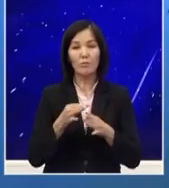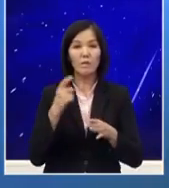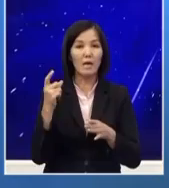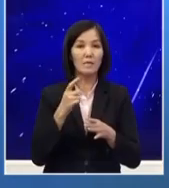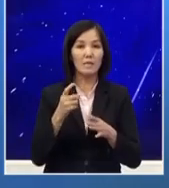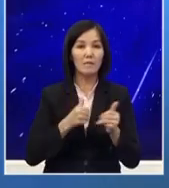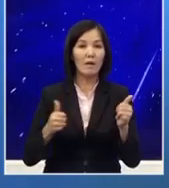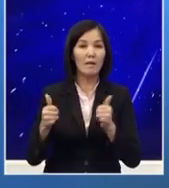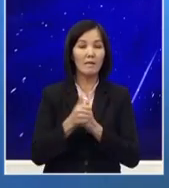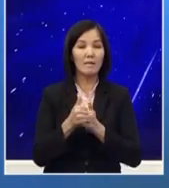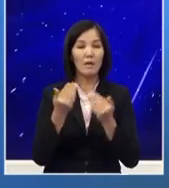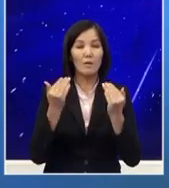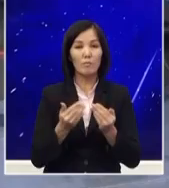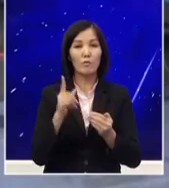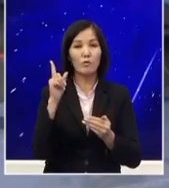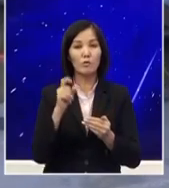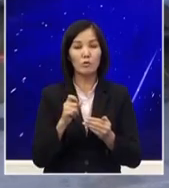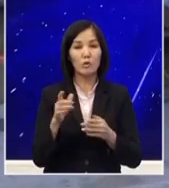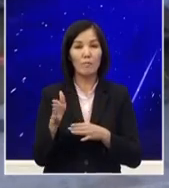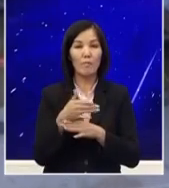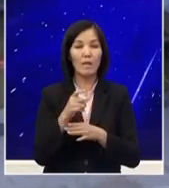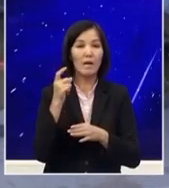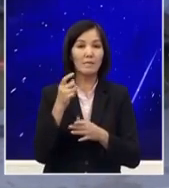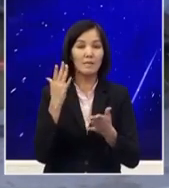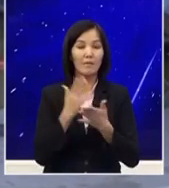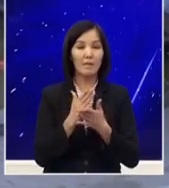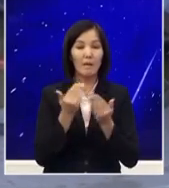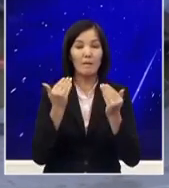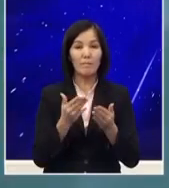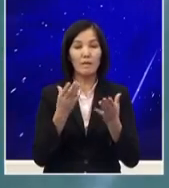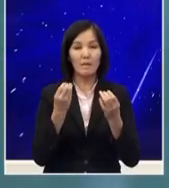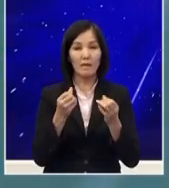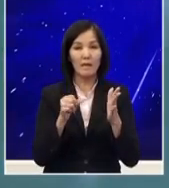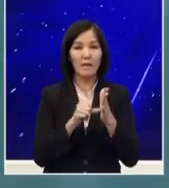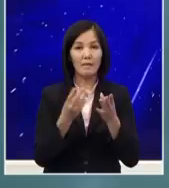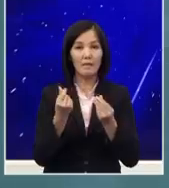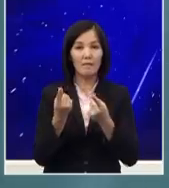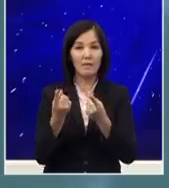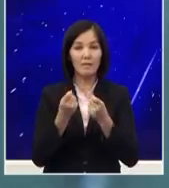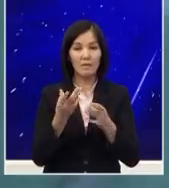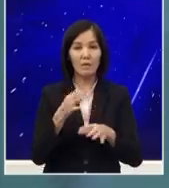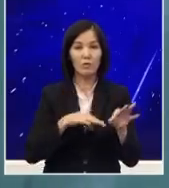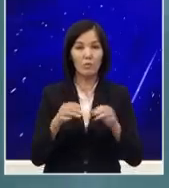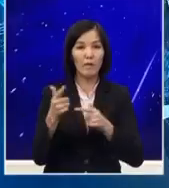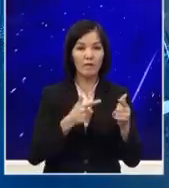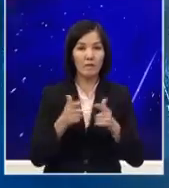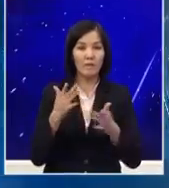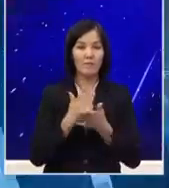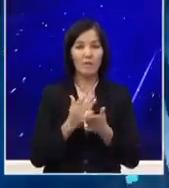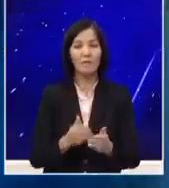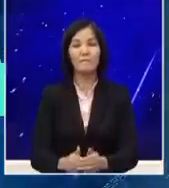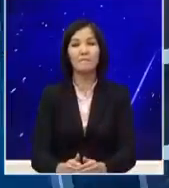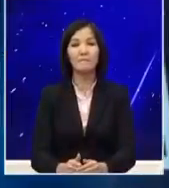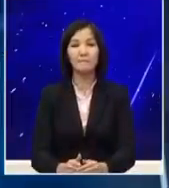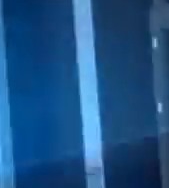шаруашылық ілгері. Өңірде бүгінде 100-ден аса балық шаруашылығы бар. Биыл тағы 6 инвестициялық жоба әзірленіп жатыр. Мадина